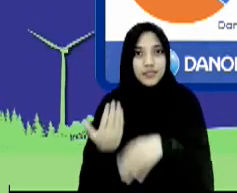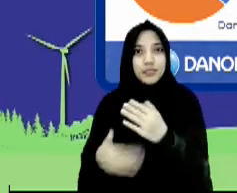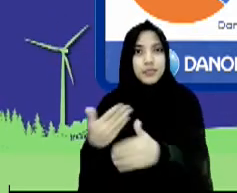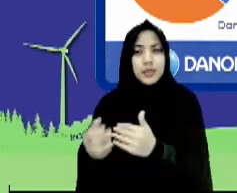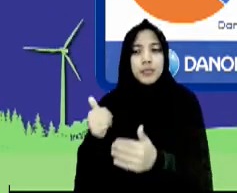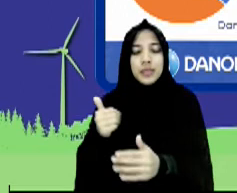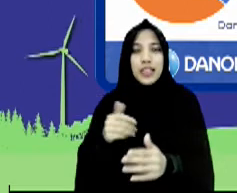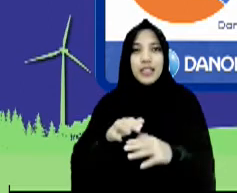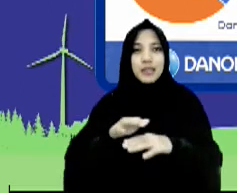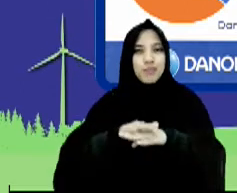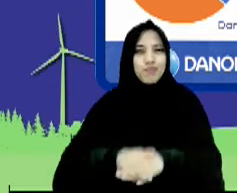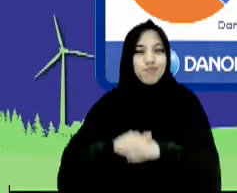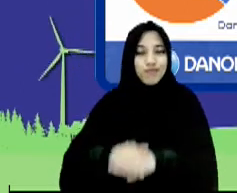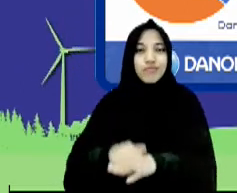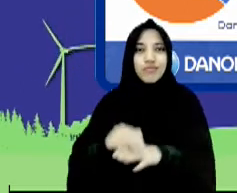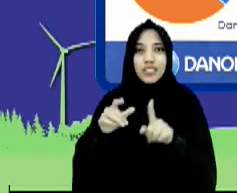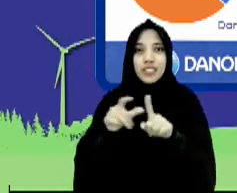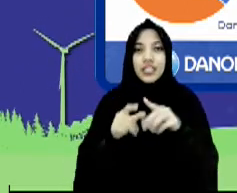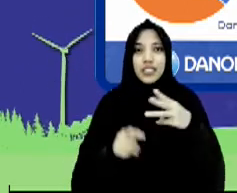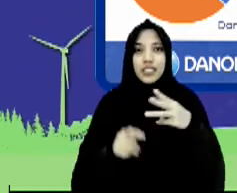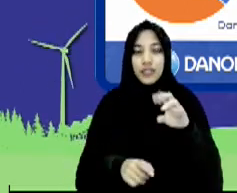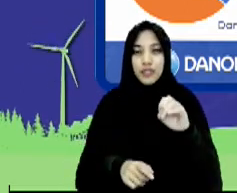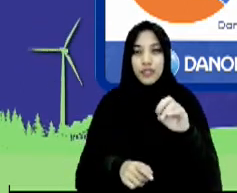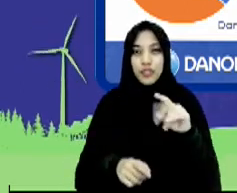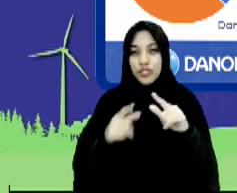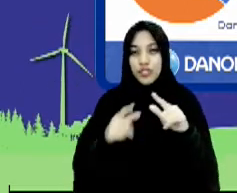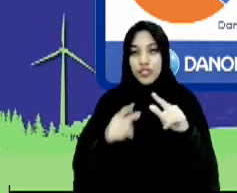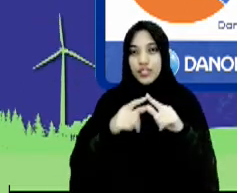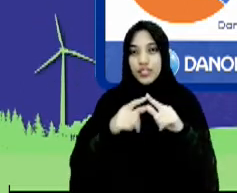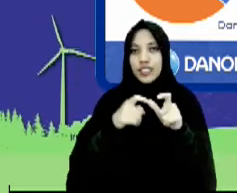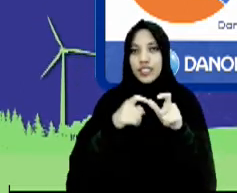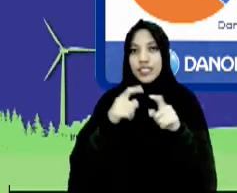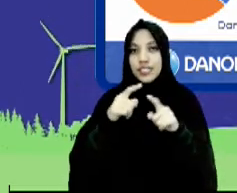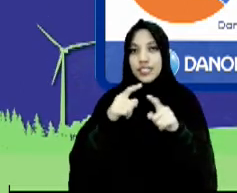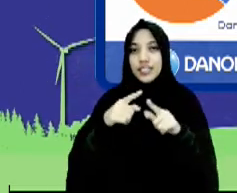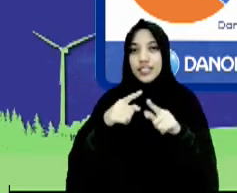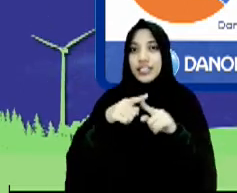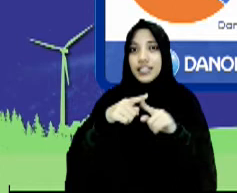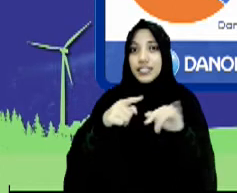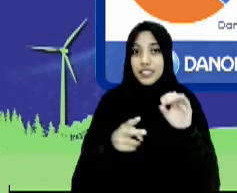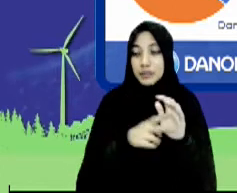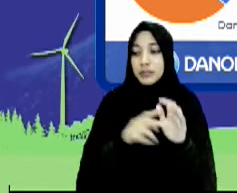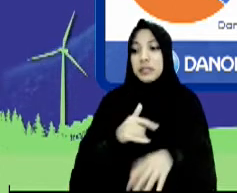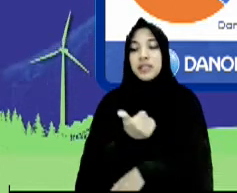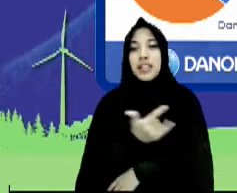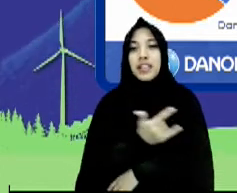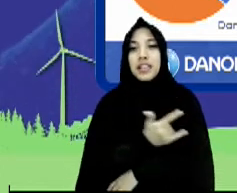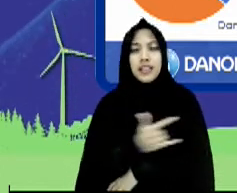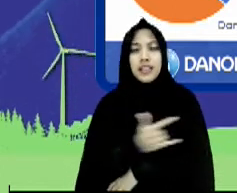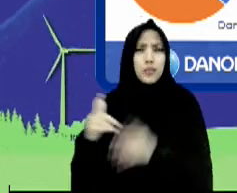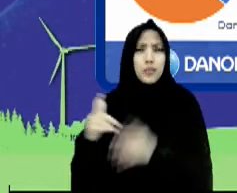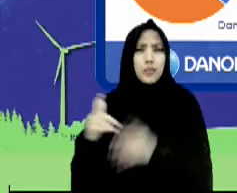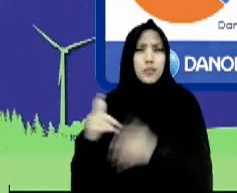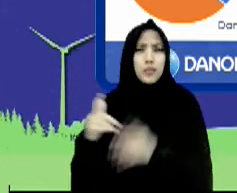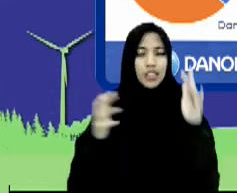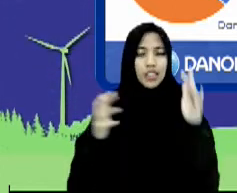kan ketika kita menekan laju deforestation otomatis apa Otomatis kita bisa mempertahankan hutan-hutan kita juga kita juga bisa menjaga karbon itu tetap ada di